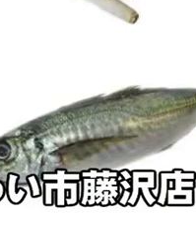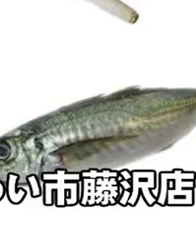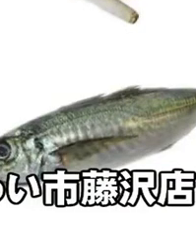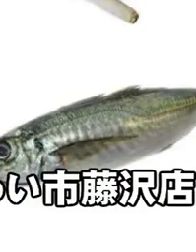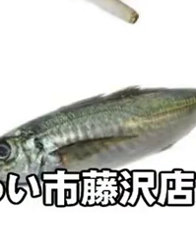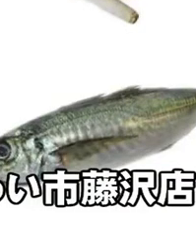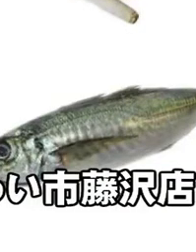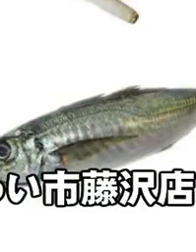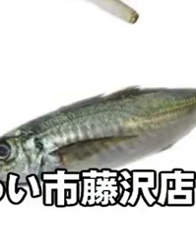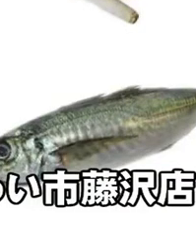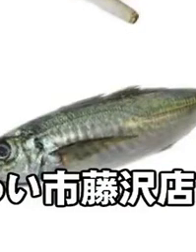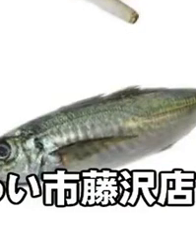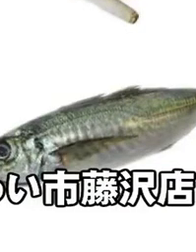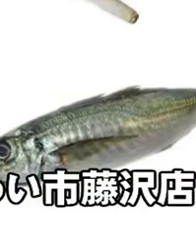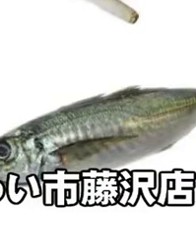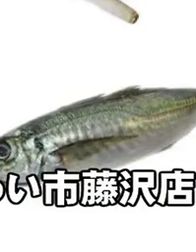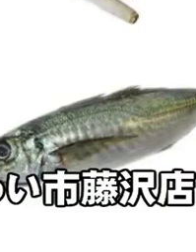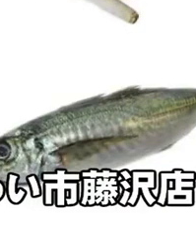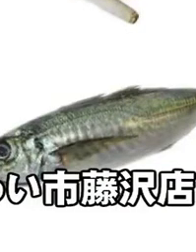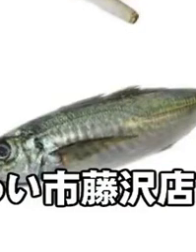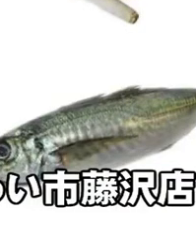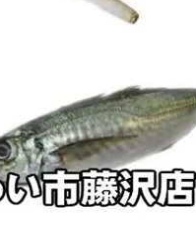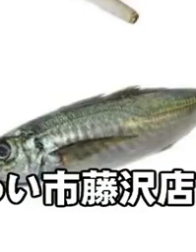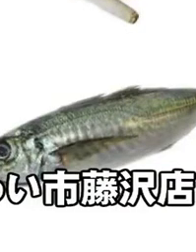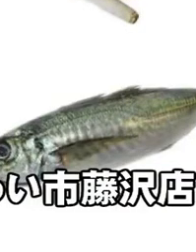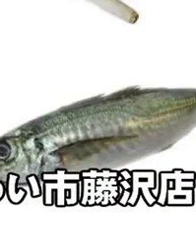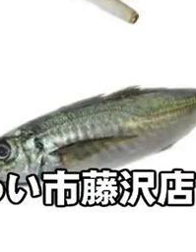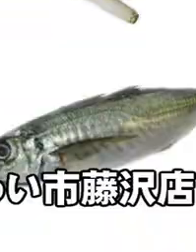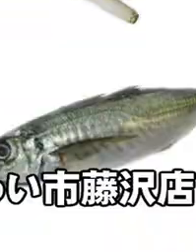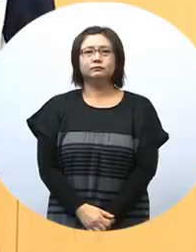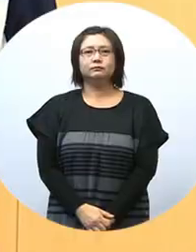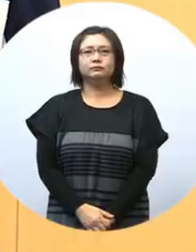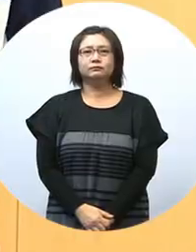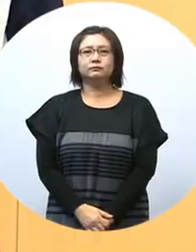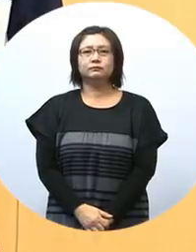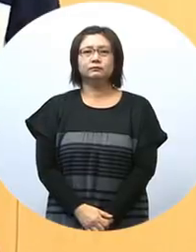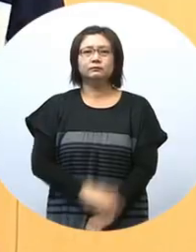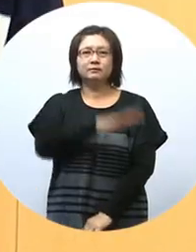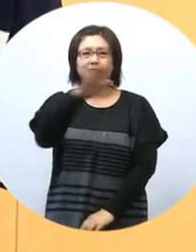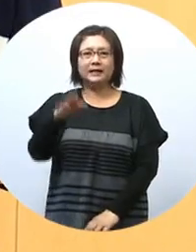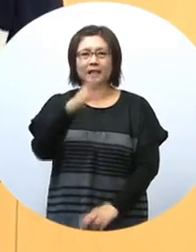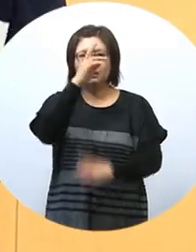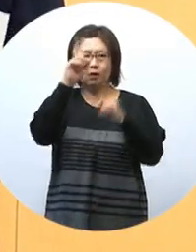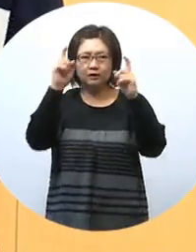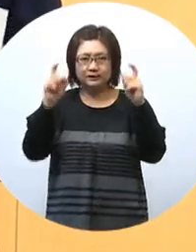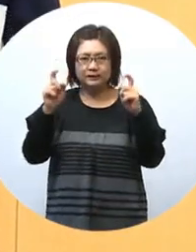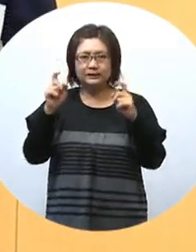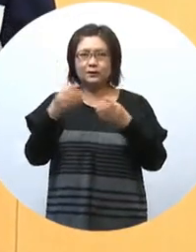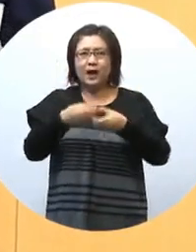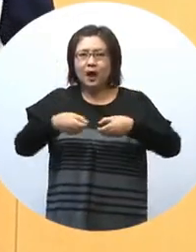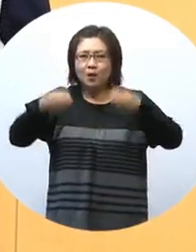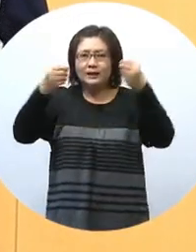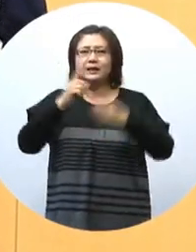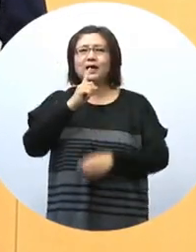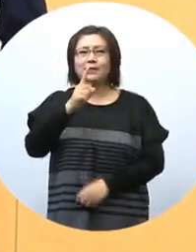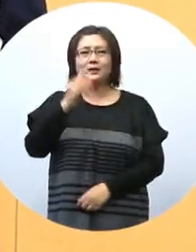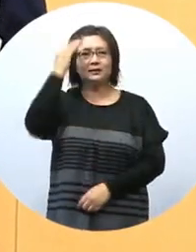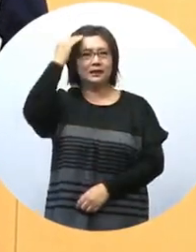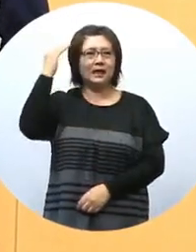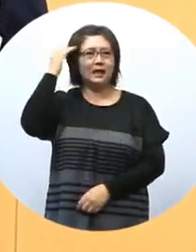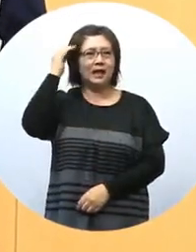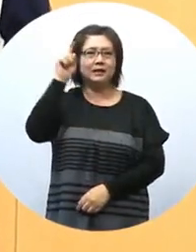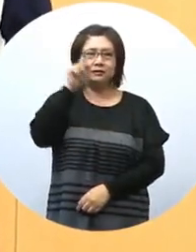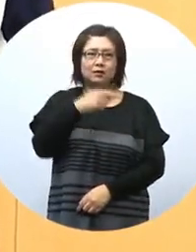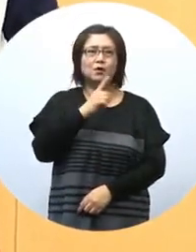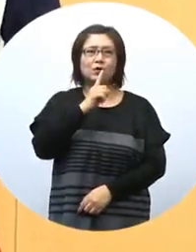産食材で簡単クッキング、藤沢ご飯。 皆さんこんにちは、渡辺さとこです。 菅野和樹です